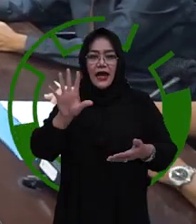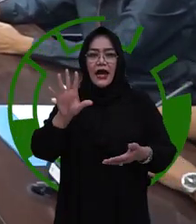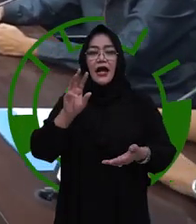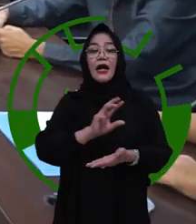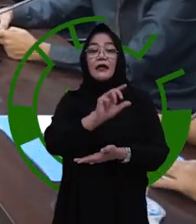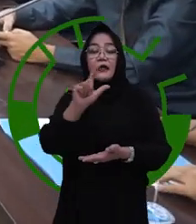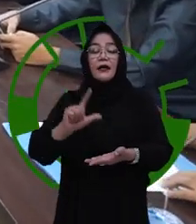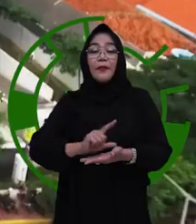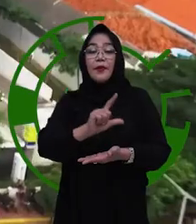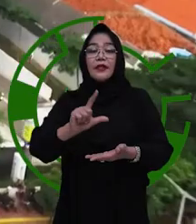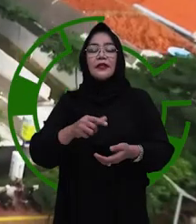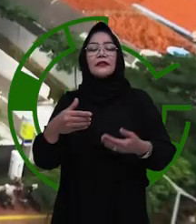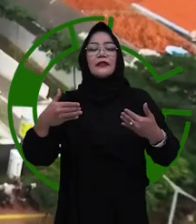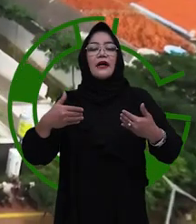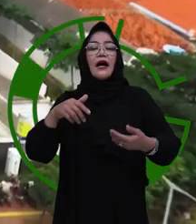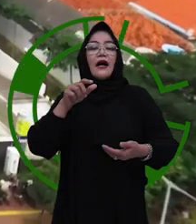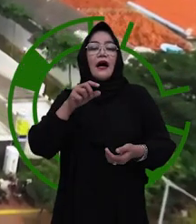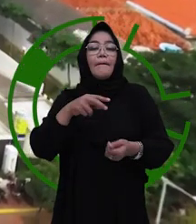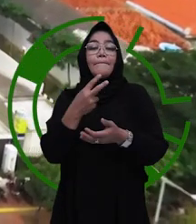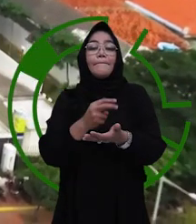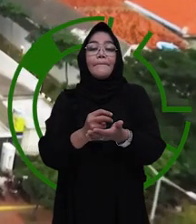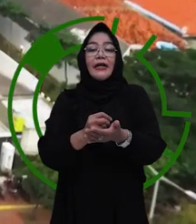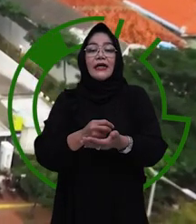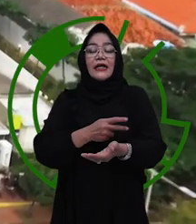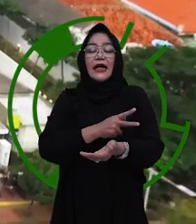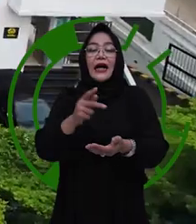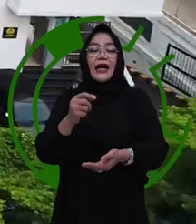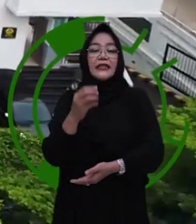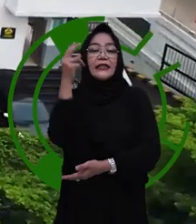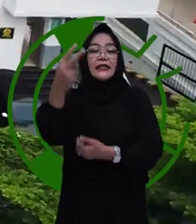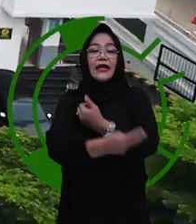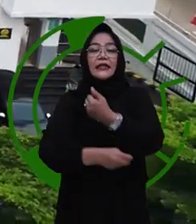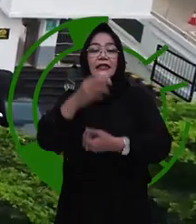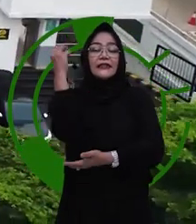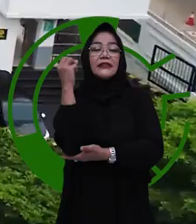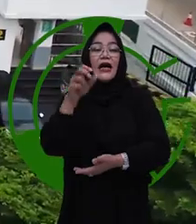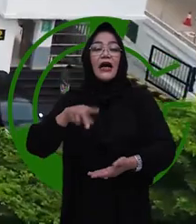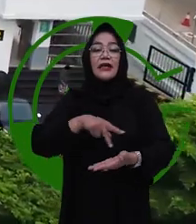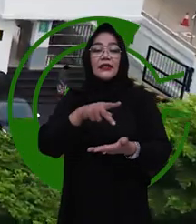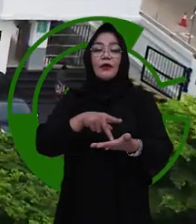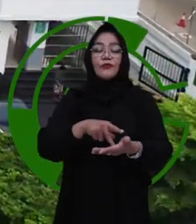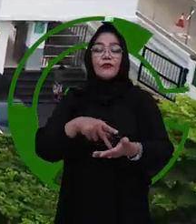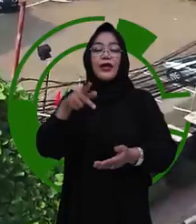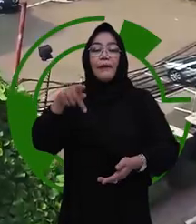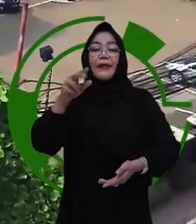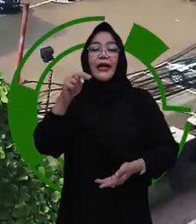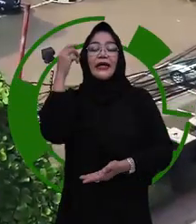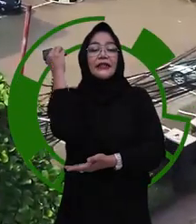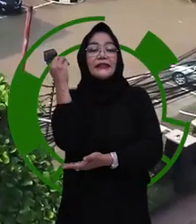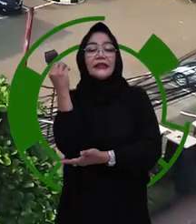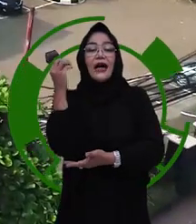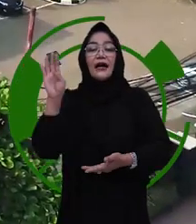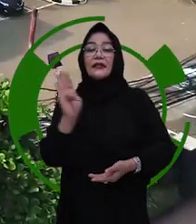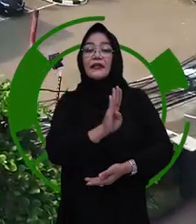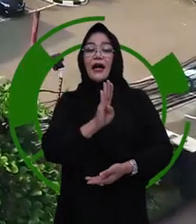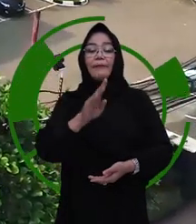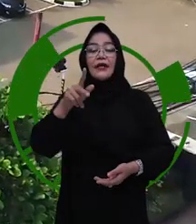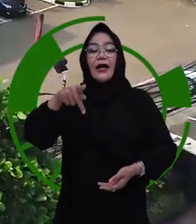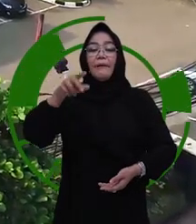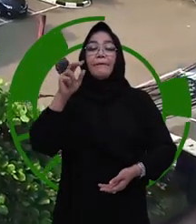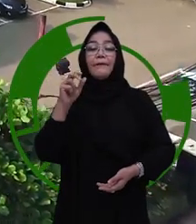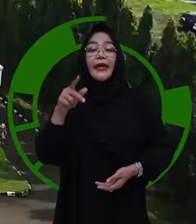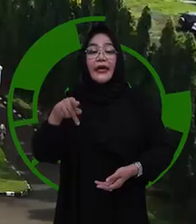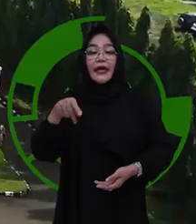yang terdiri dari Pengadilan Negeri Jakarta Pusat, Pengadilan Negeri Jakarta Barat, Pengadilan Negeri